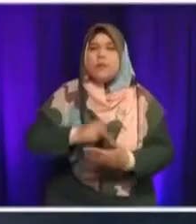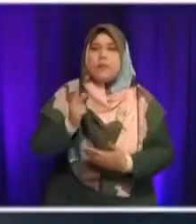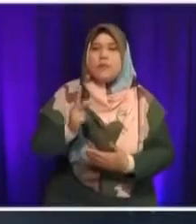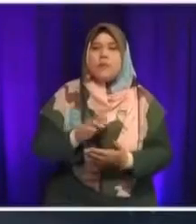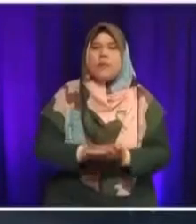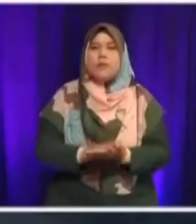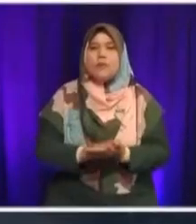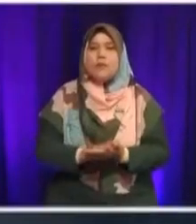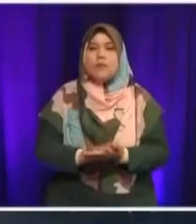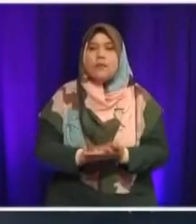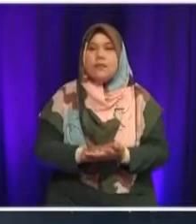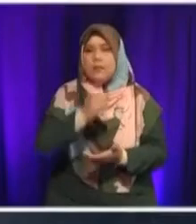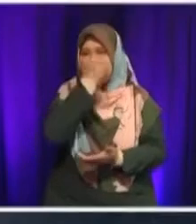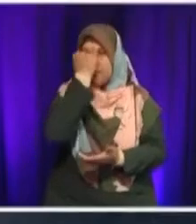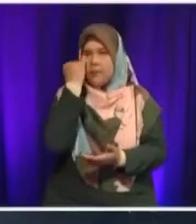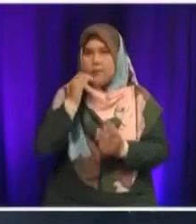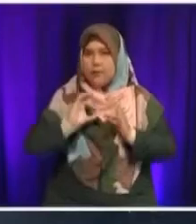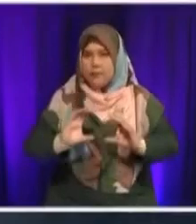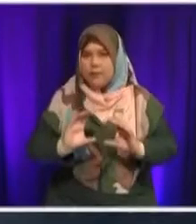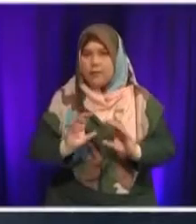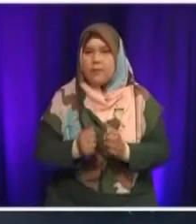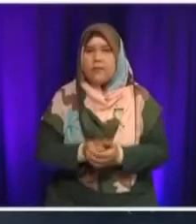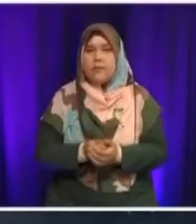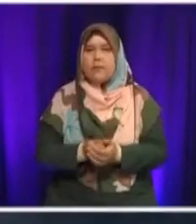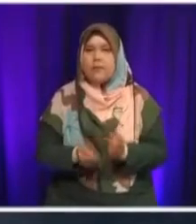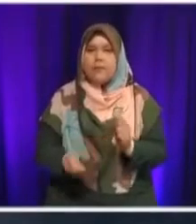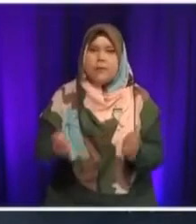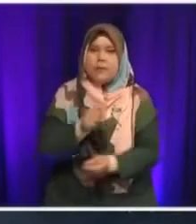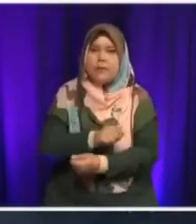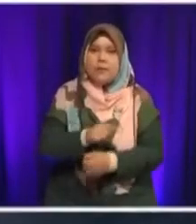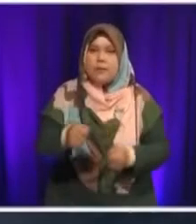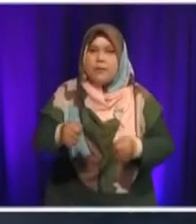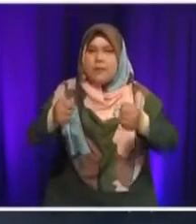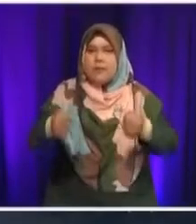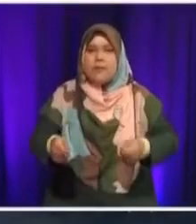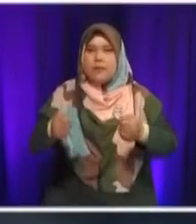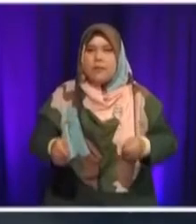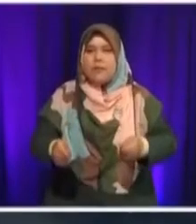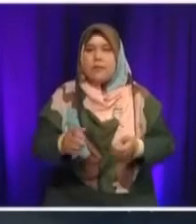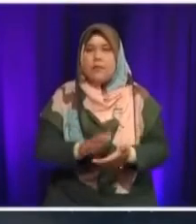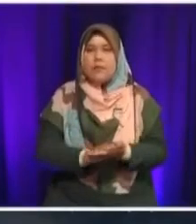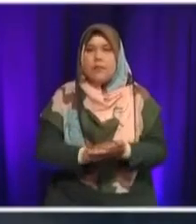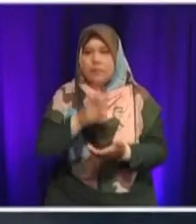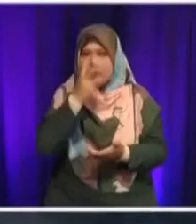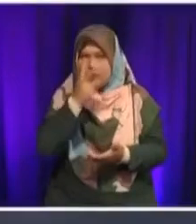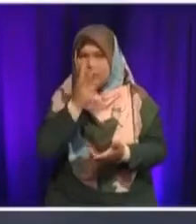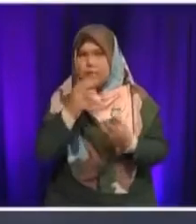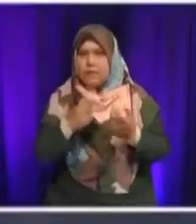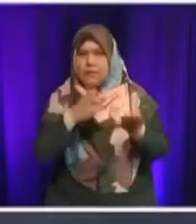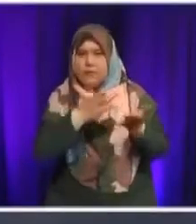dulu jadi dengan lafaz Bismillahirrahmanirrahim kita ketuk untuk menilai Ivan